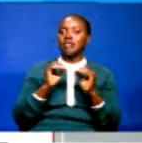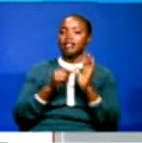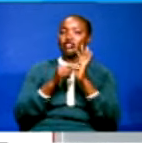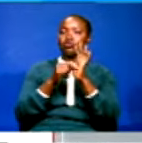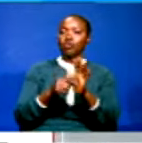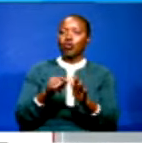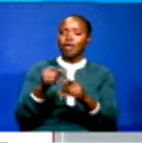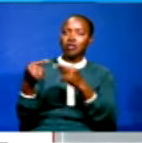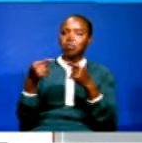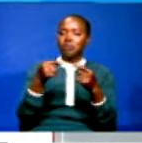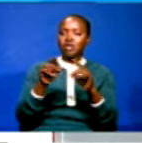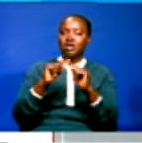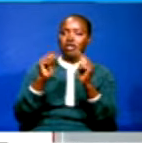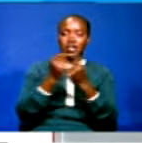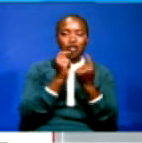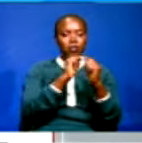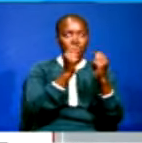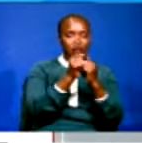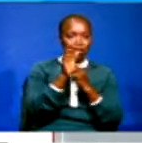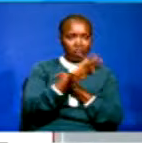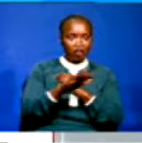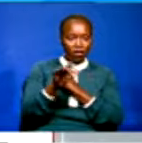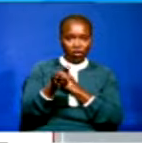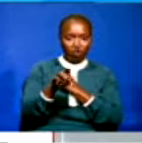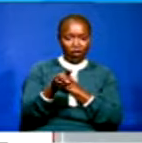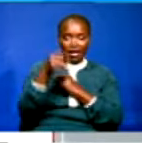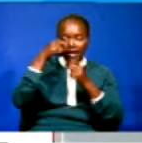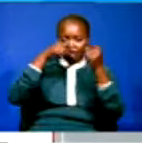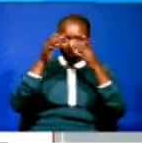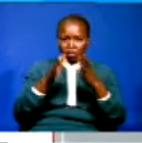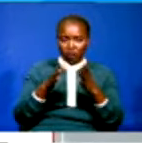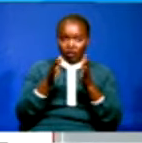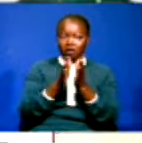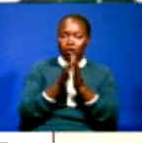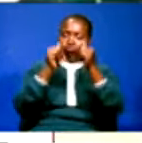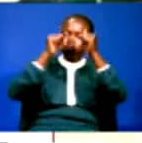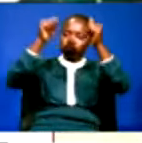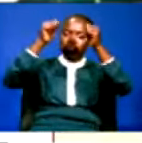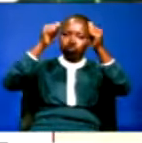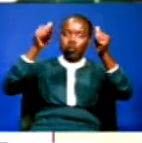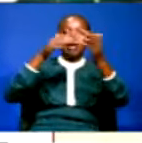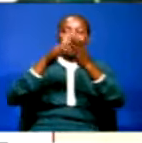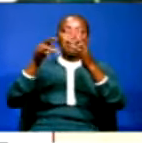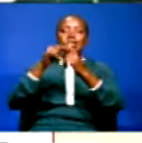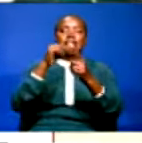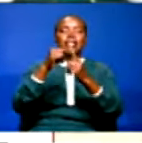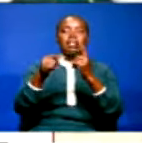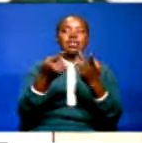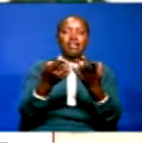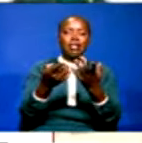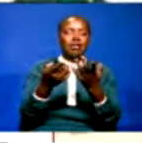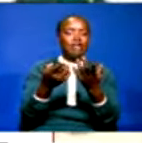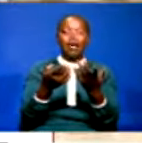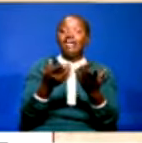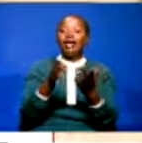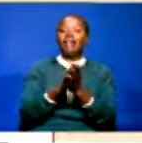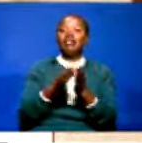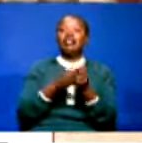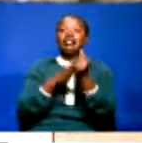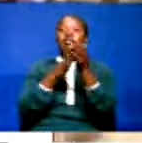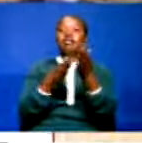unaoendelea wa kikabila katika eneo hilo. Waombolezaji hao waliandaa maandamano dhidi ya mauaji hayo ya kikatili. Viongozi wa eneo